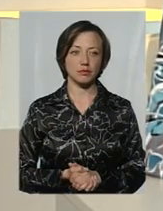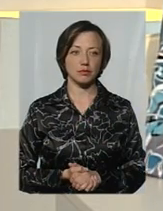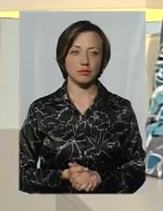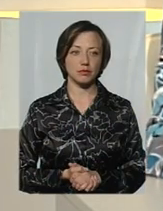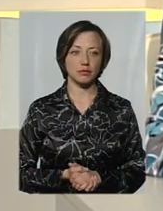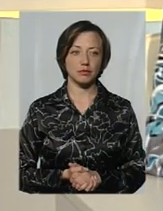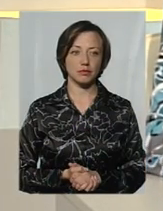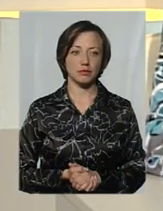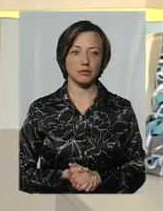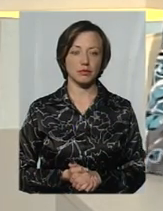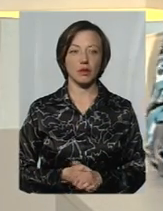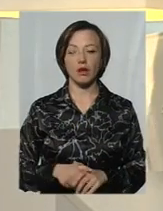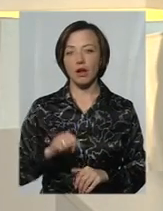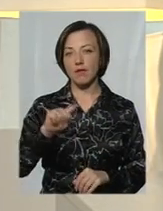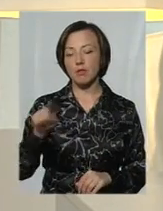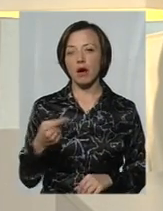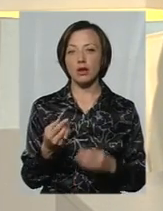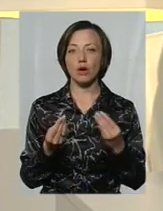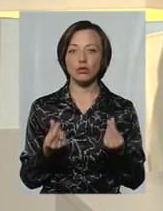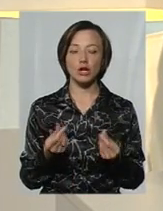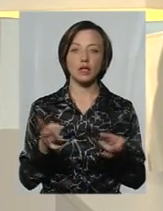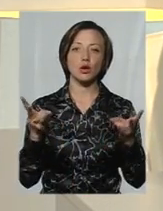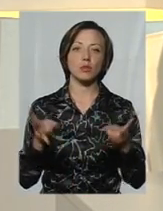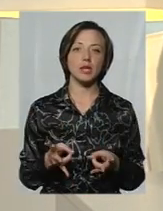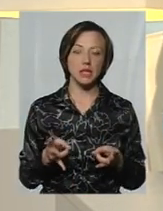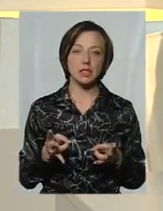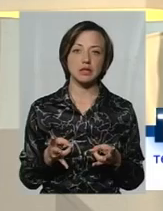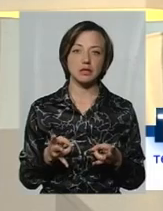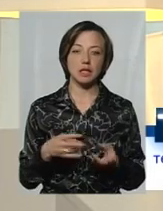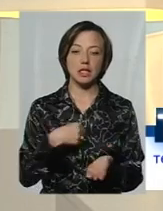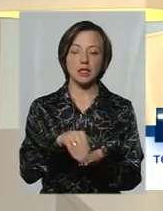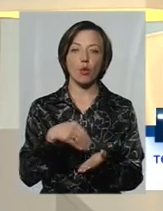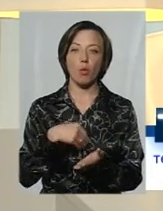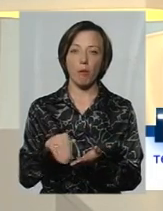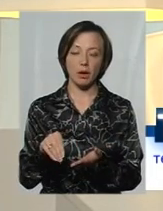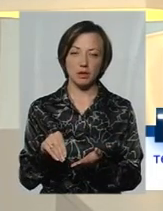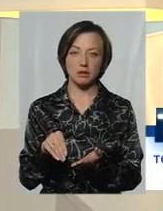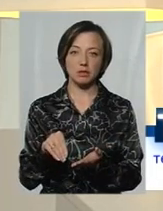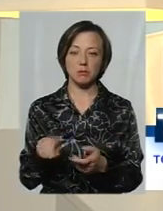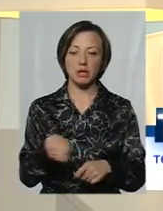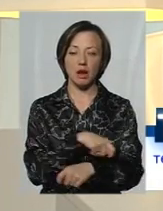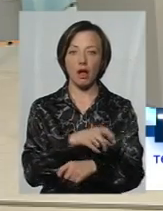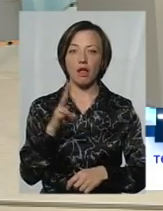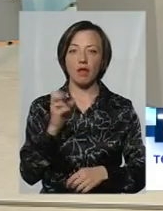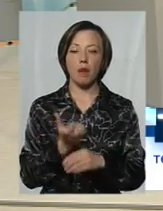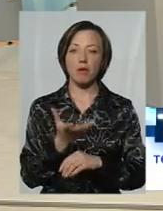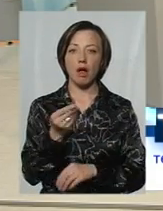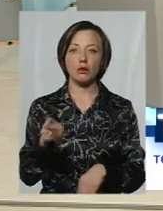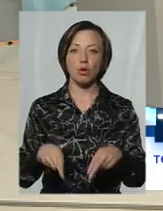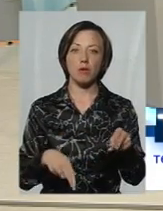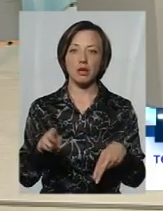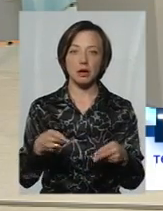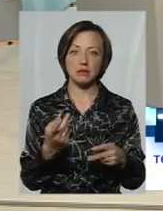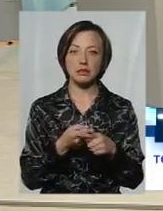Власне, вимагання грошей, необхідність закупити матеріали на платну операцію –